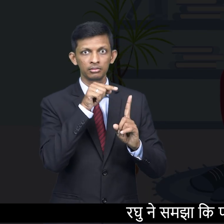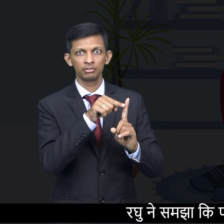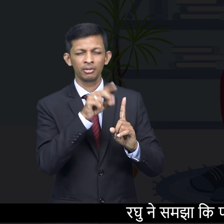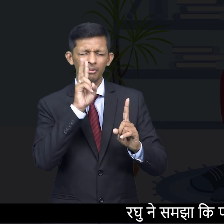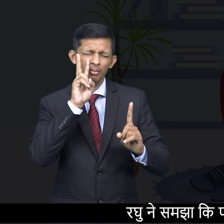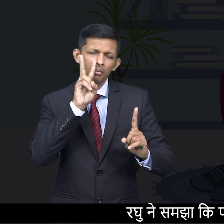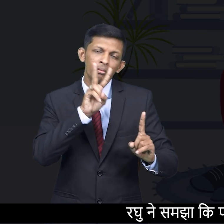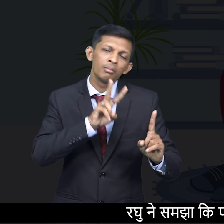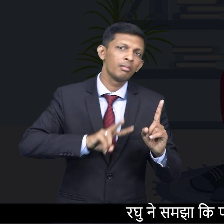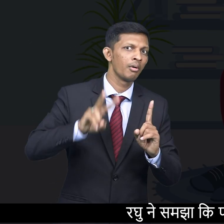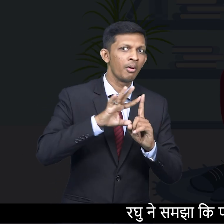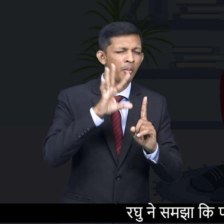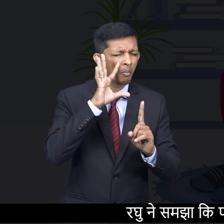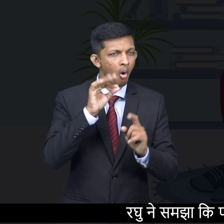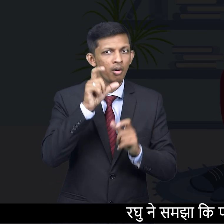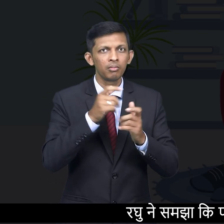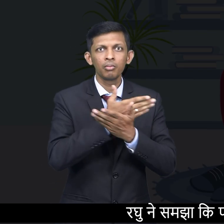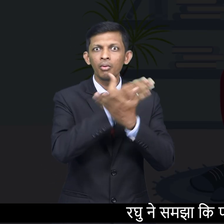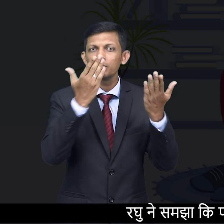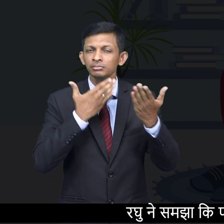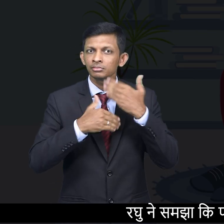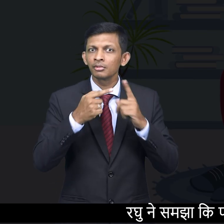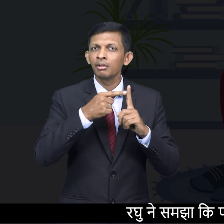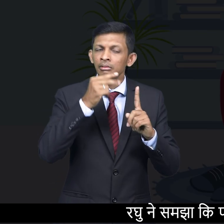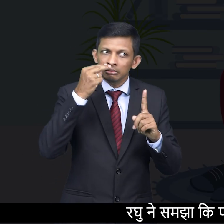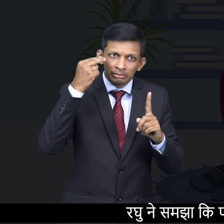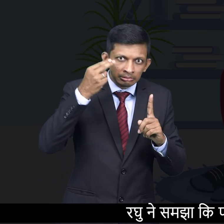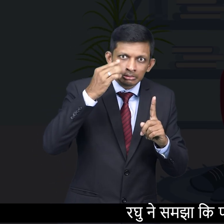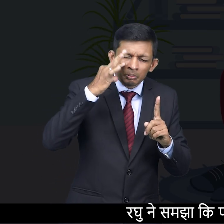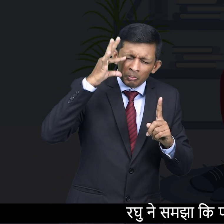रघु ने समझा कि पानी सभी के लिए कितना मूल्यवान है।